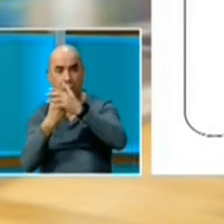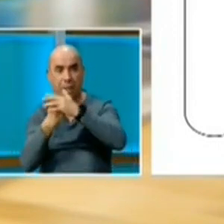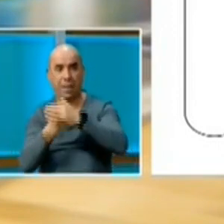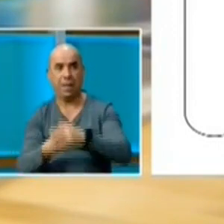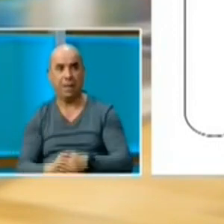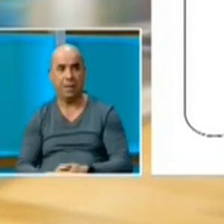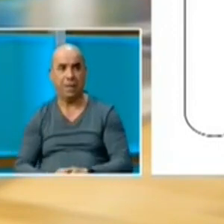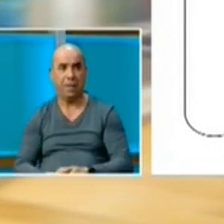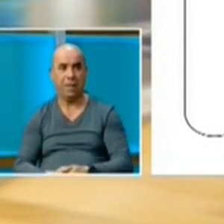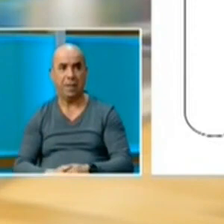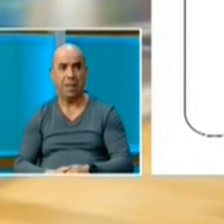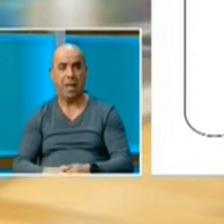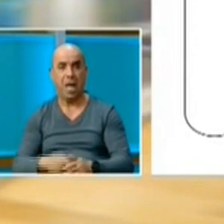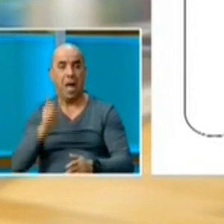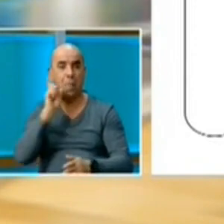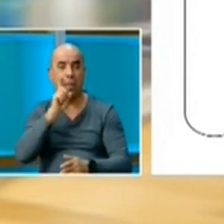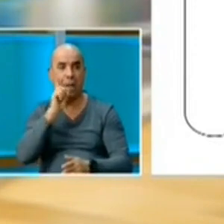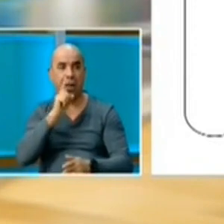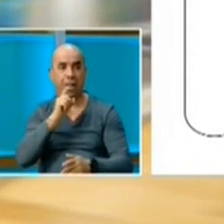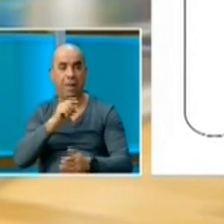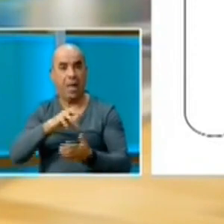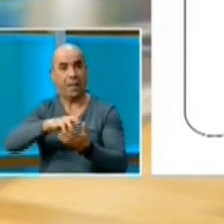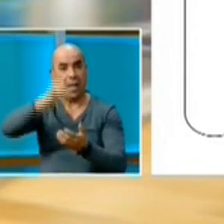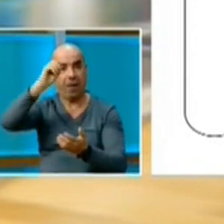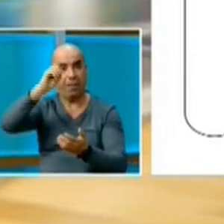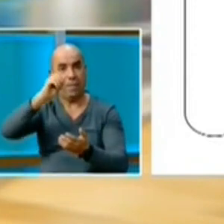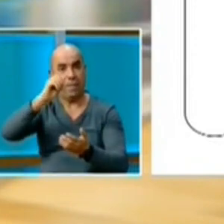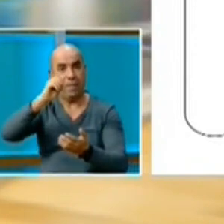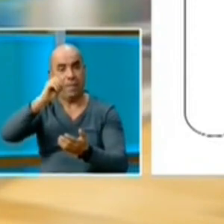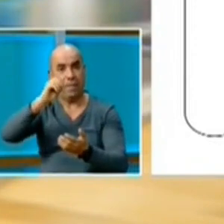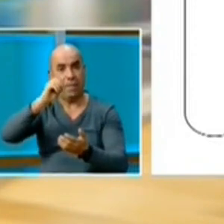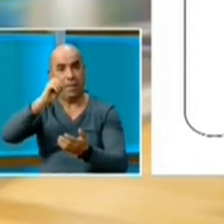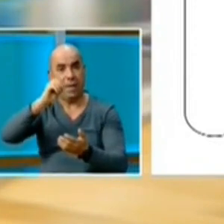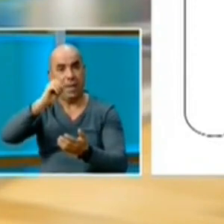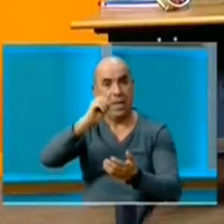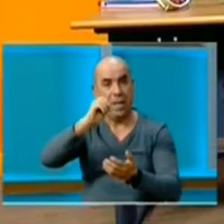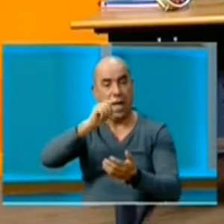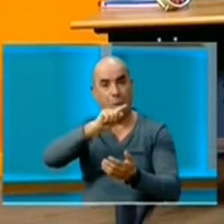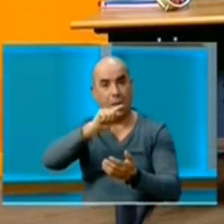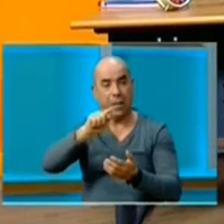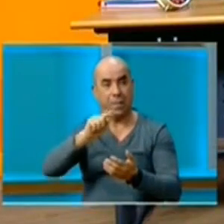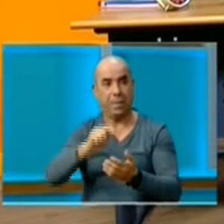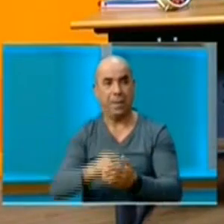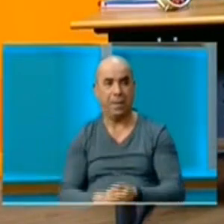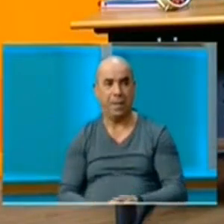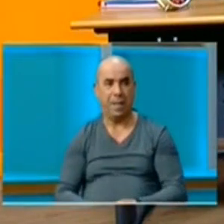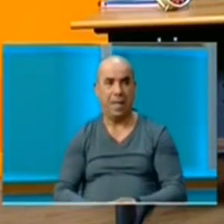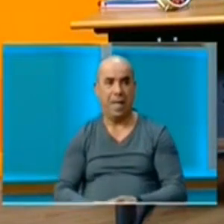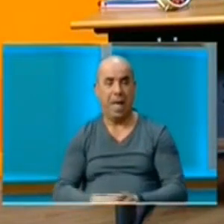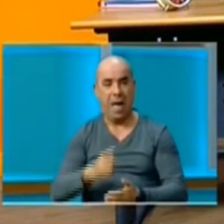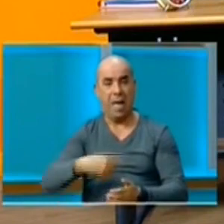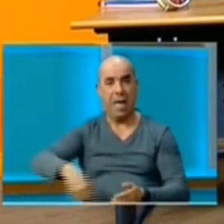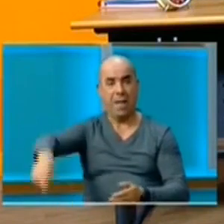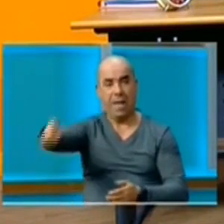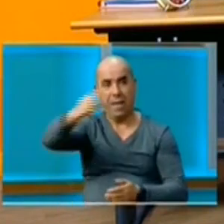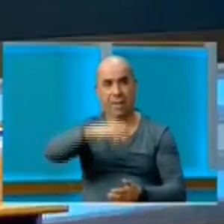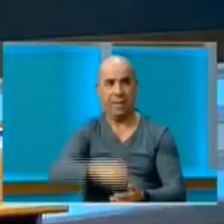المثنى في حالة الرفع والنصب والجر أيضا، اللذان،